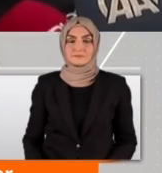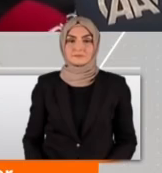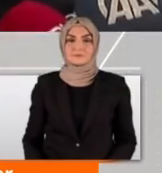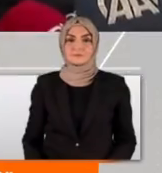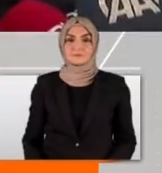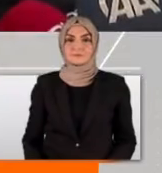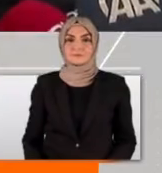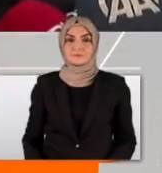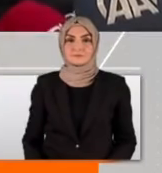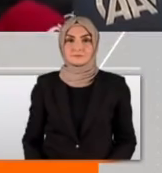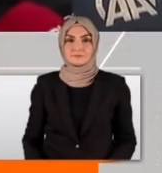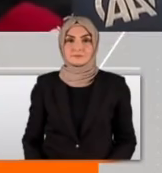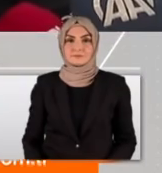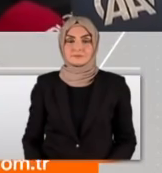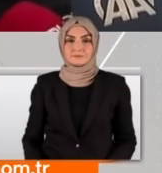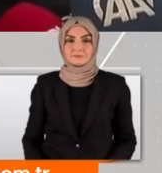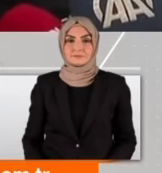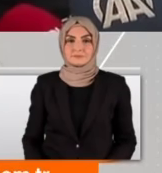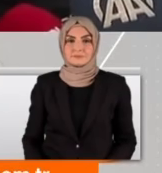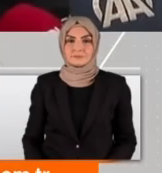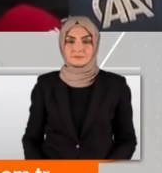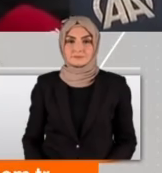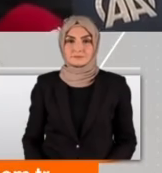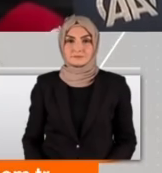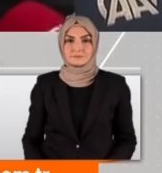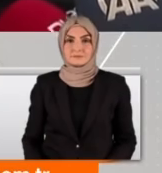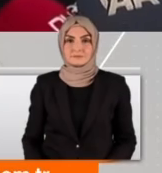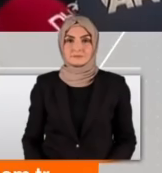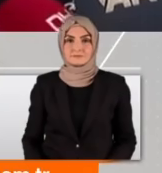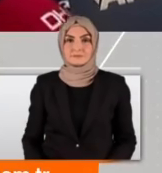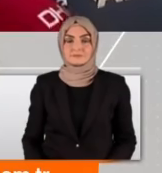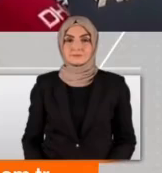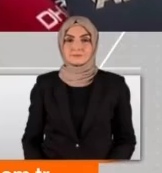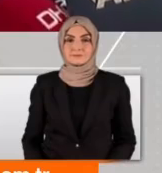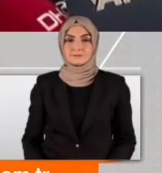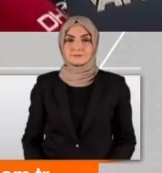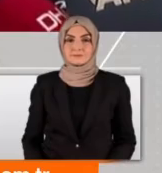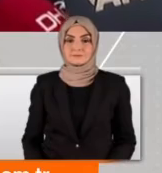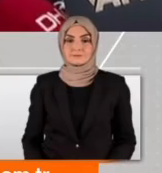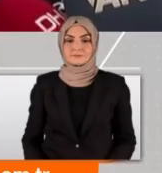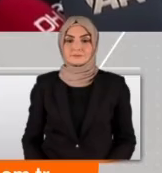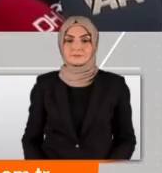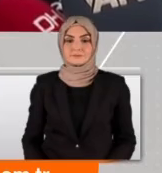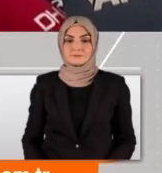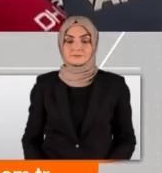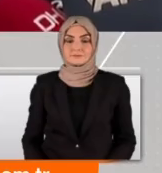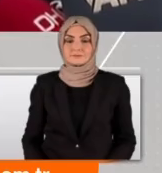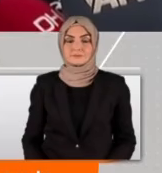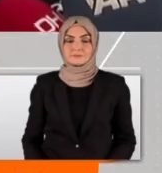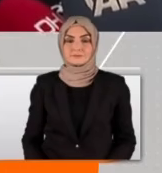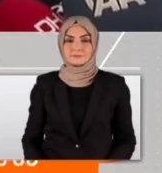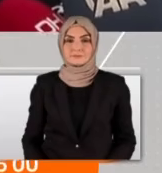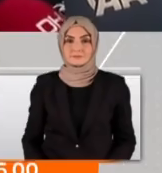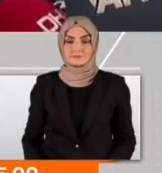yeni teknolojideki aşısında hızlıca ilerleyerek sene sonuna kadar fazik çalışmalarını